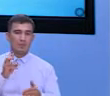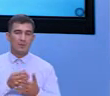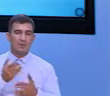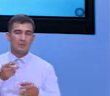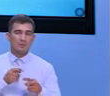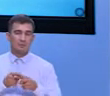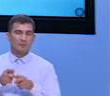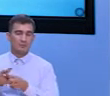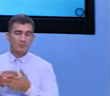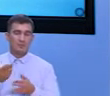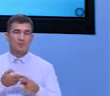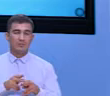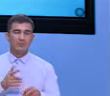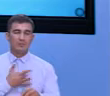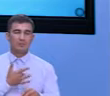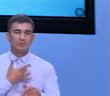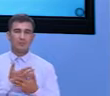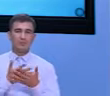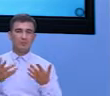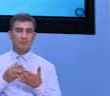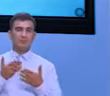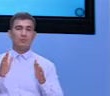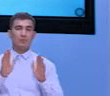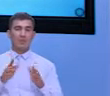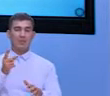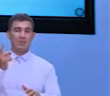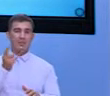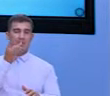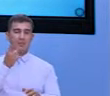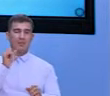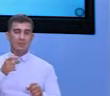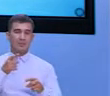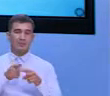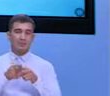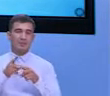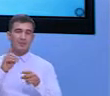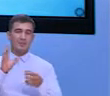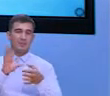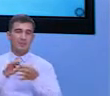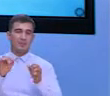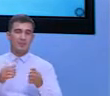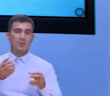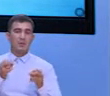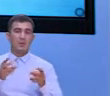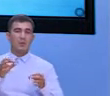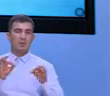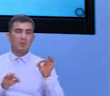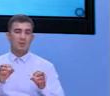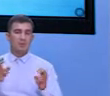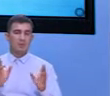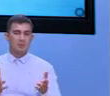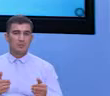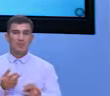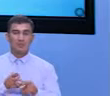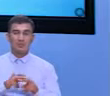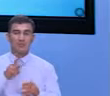AB kesmani ixtiyoriy nurni ustiga faqat bir martagina qo'yishimiz mumkin ekan. Qani bu chizmada qanday bo'ladi? Mana biz